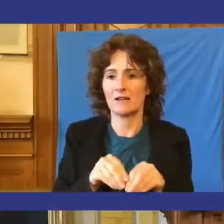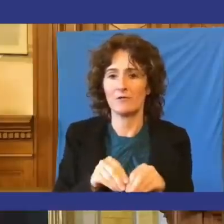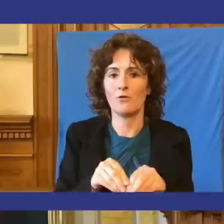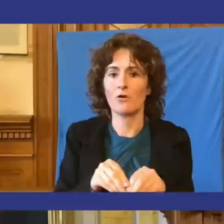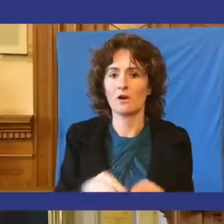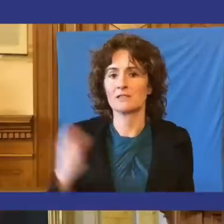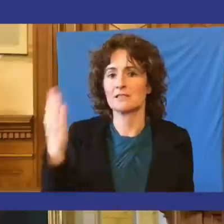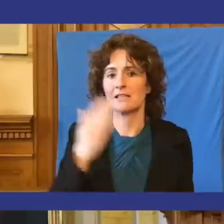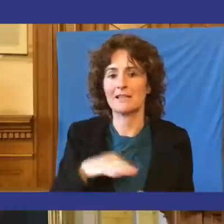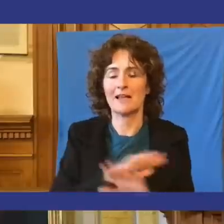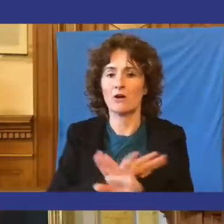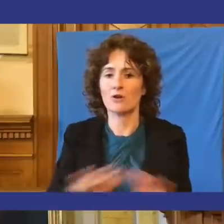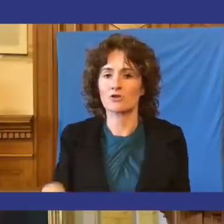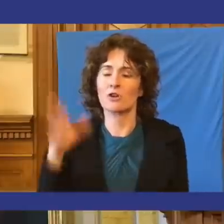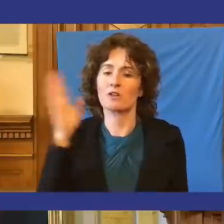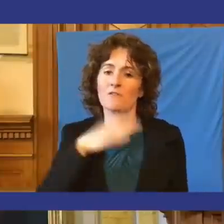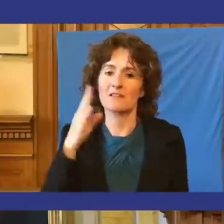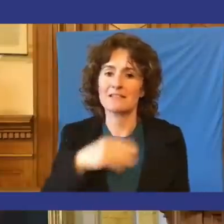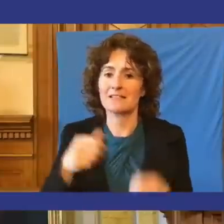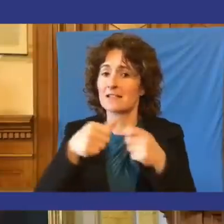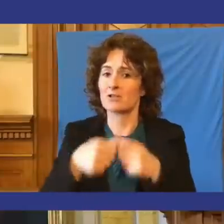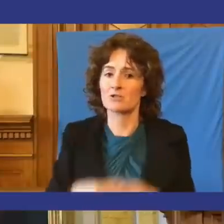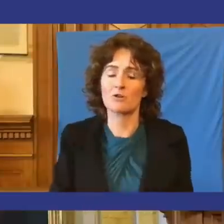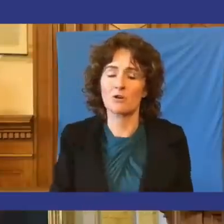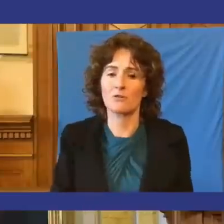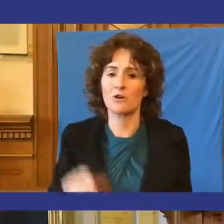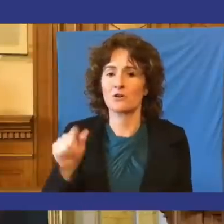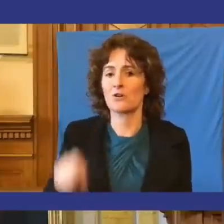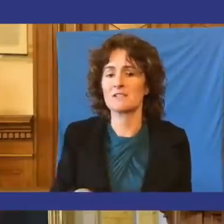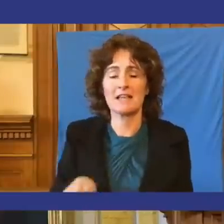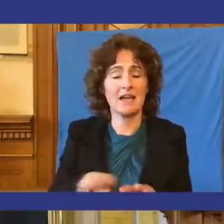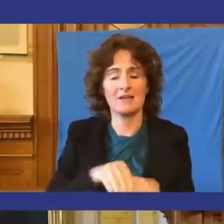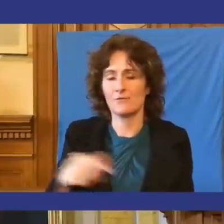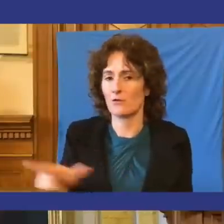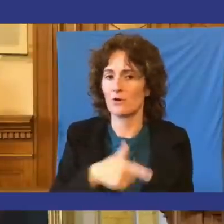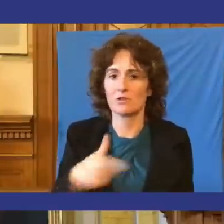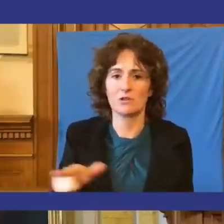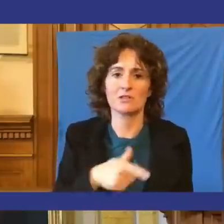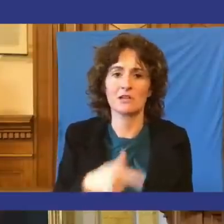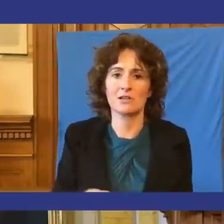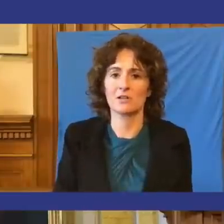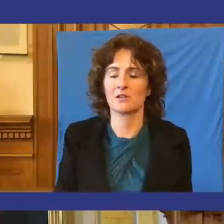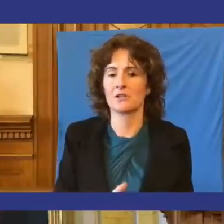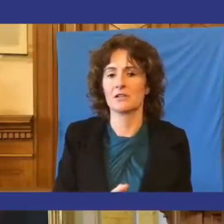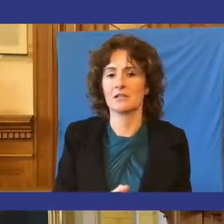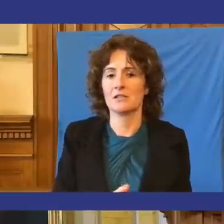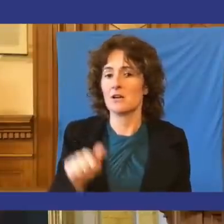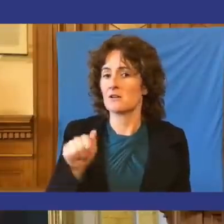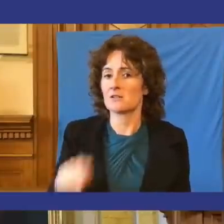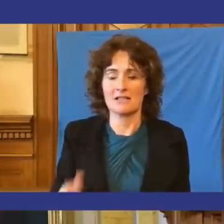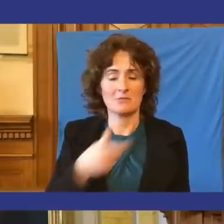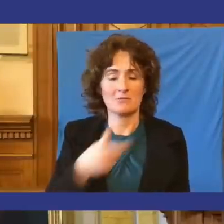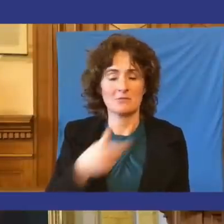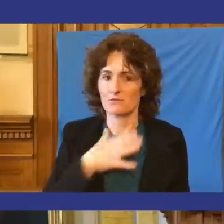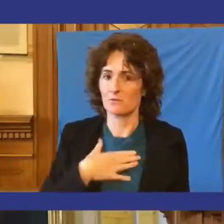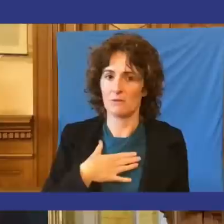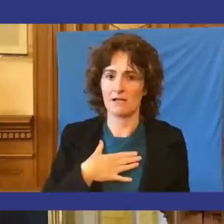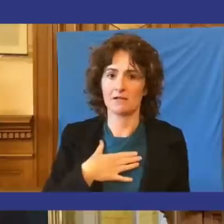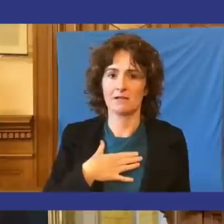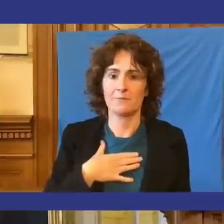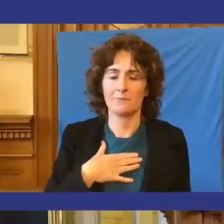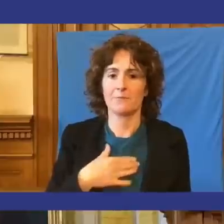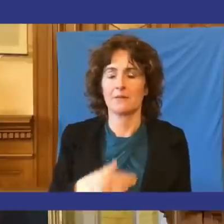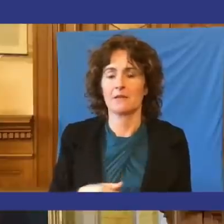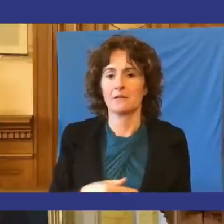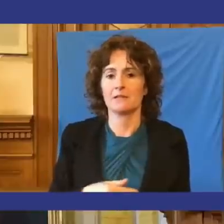csak fideszes tagja van az öt tagnak, az törvénytelen, az disznóság, az korrupció, az választási csalás. Azt nem lettem volna hajlandó megszavazni. Erre Tatár